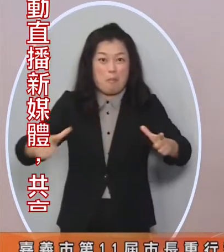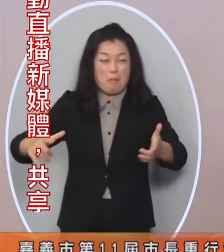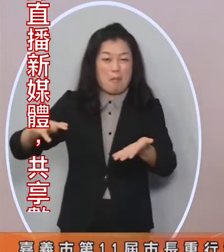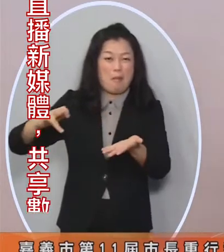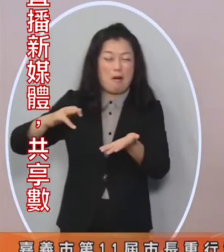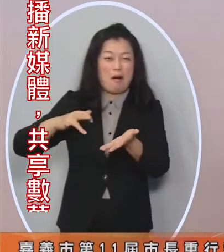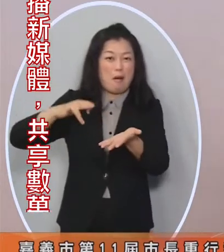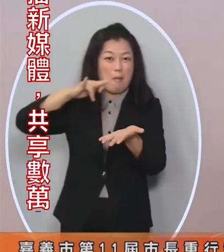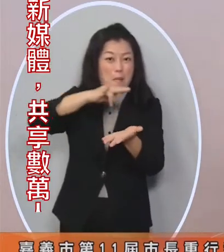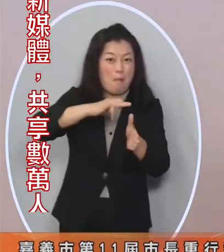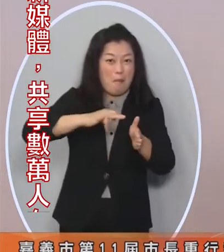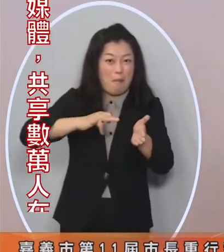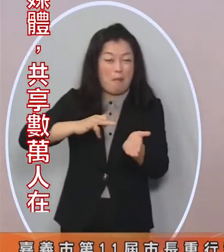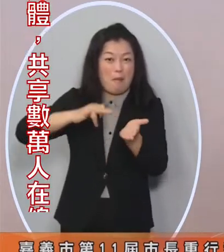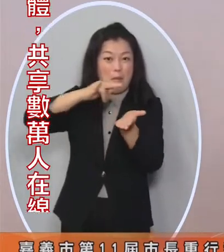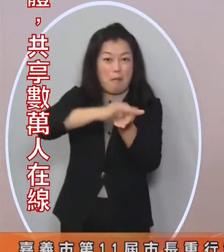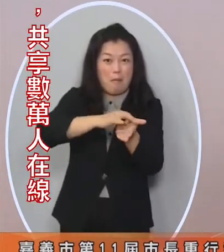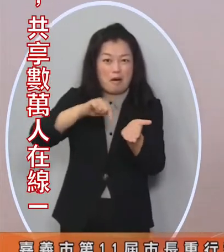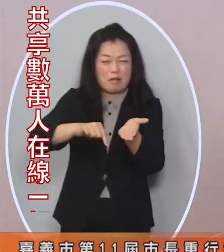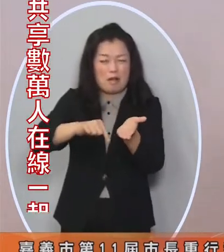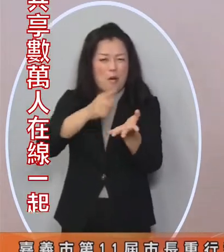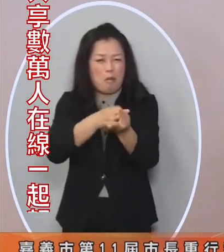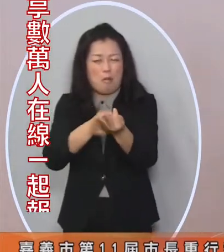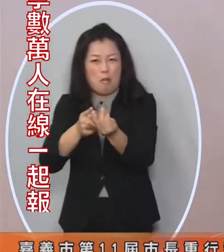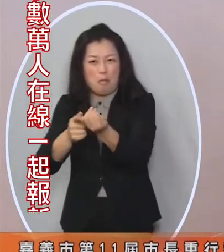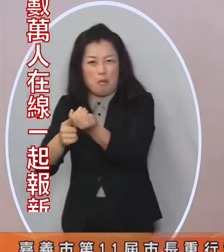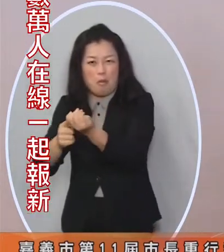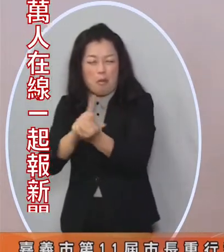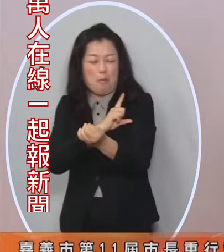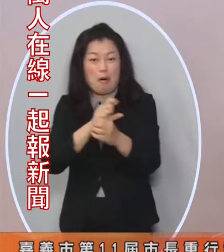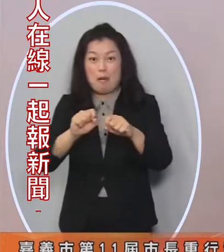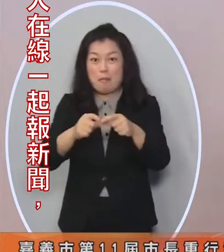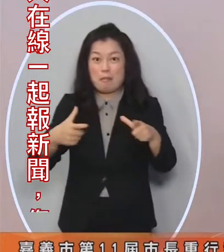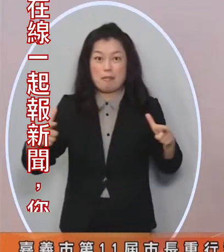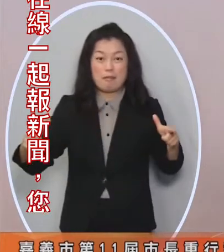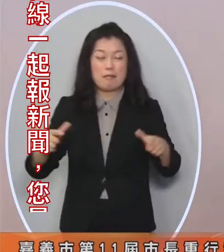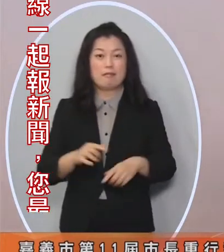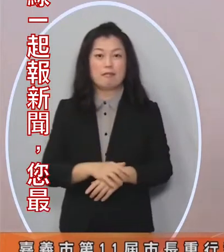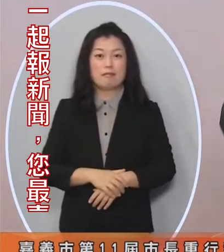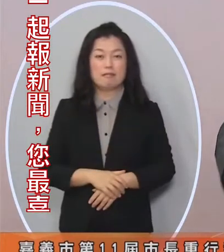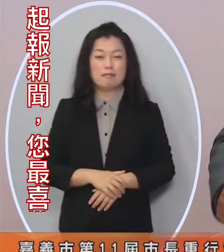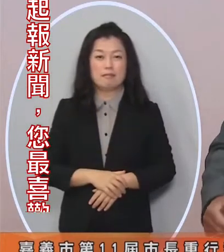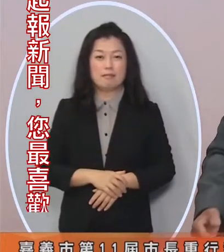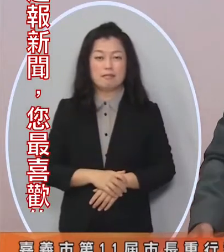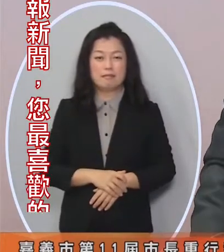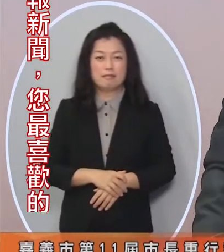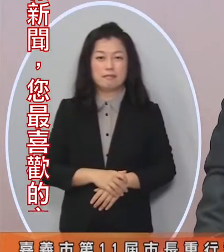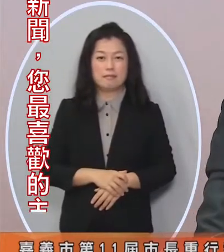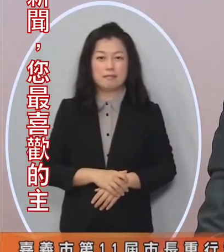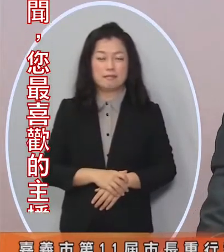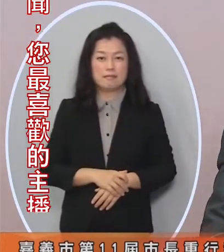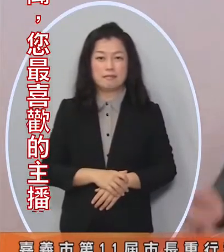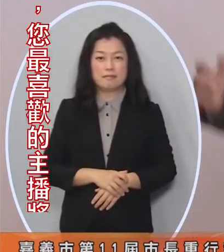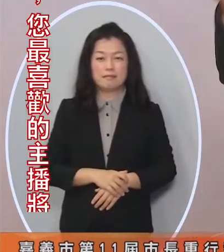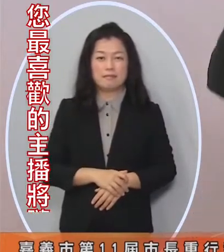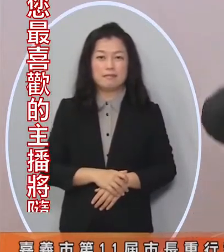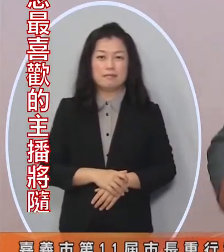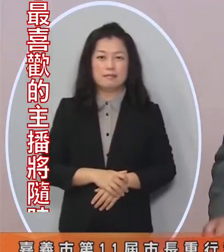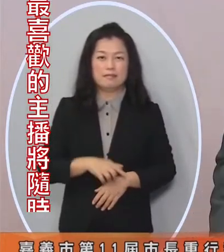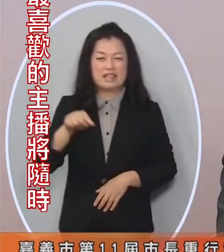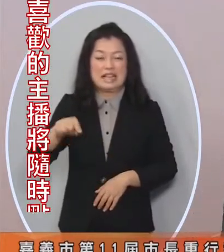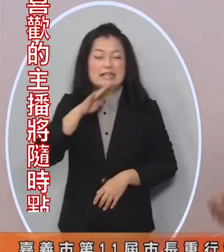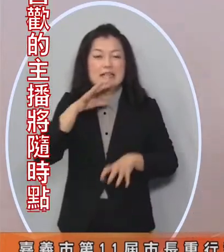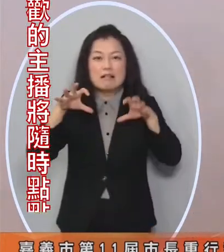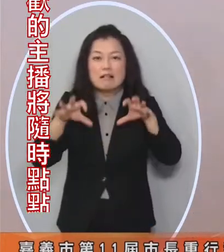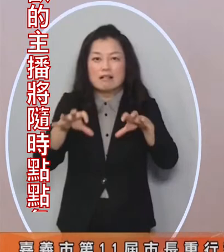舰、福建舰、山东舰，我这我无讲一句好在，破铜烂铁才是中共个啦，吓死